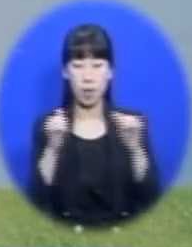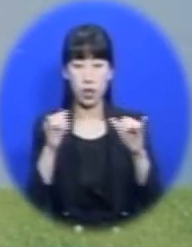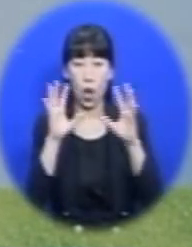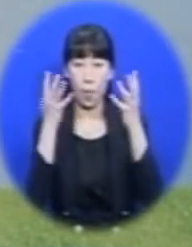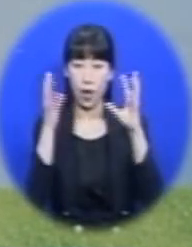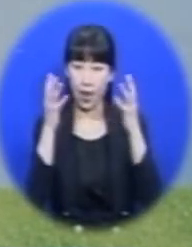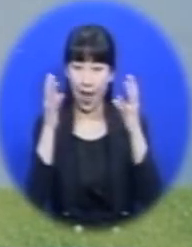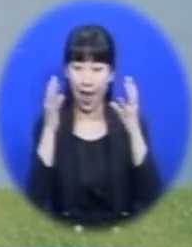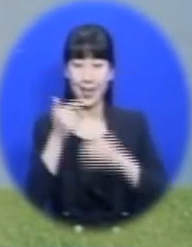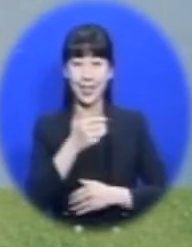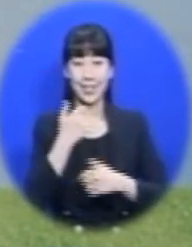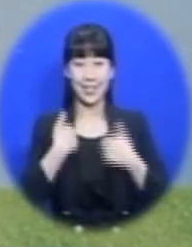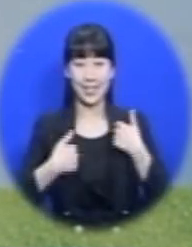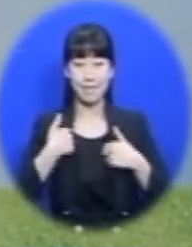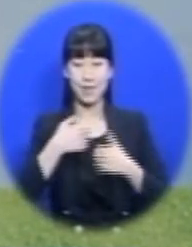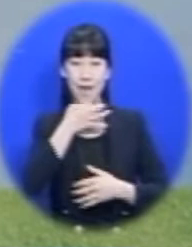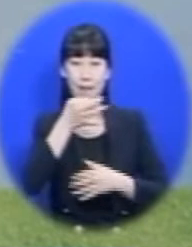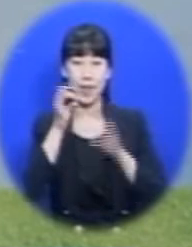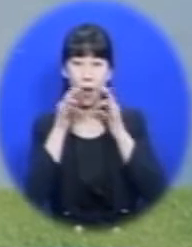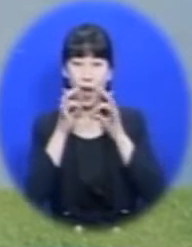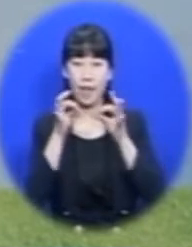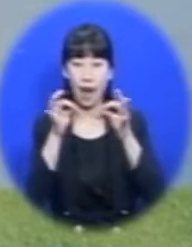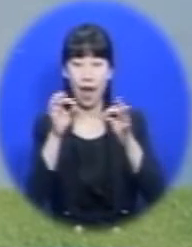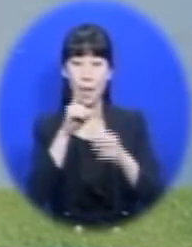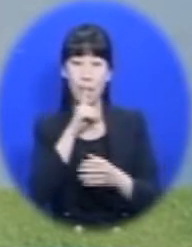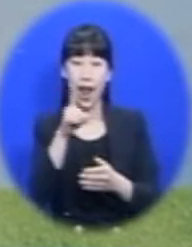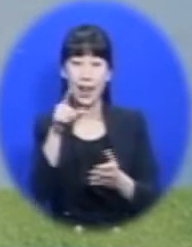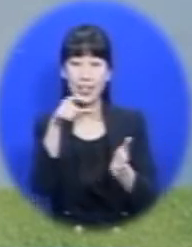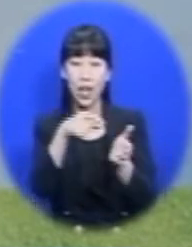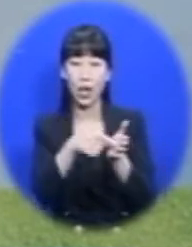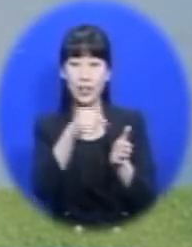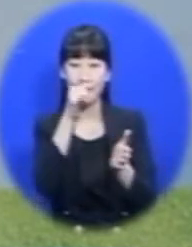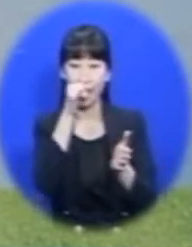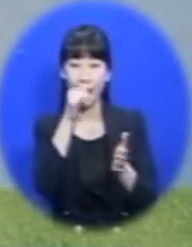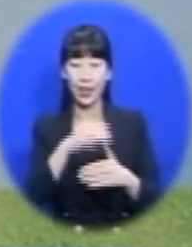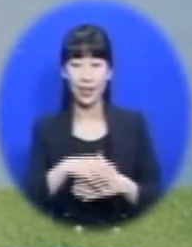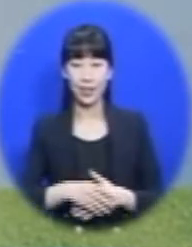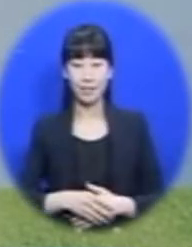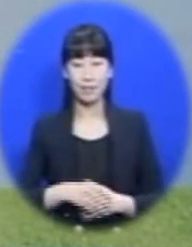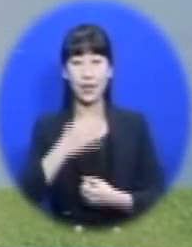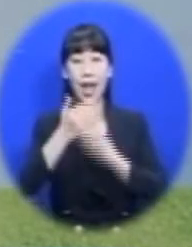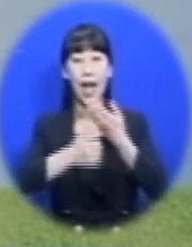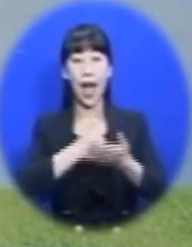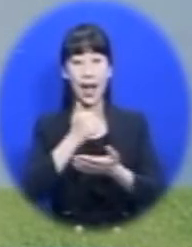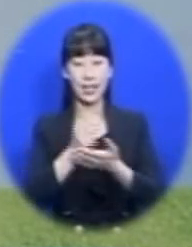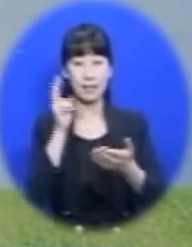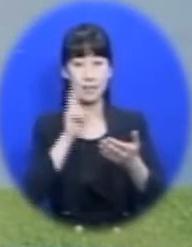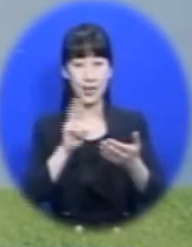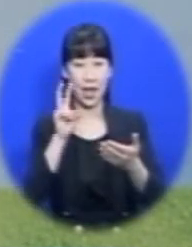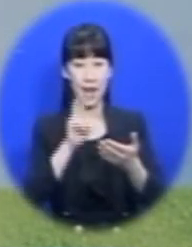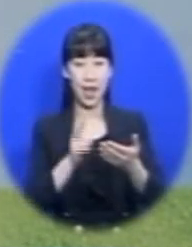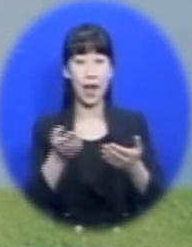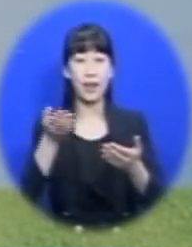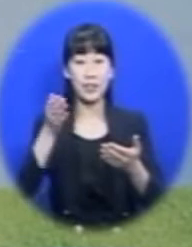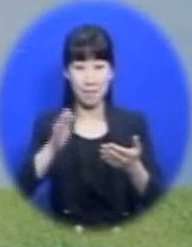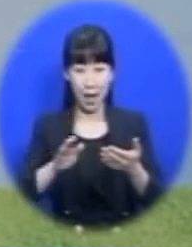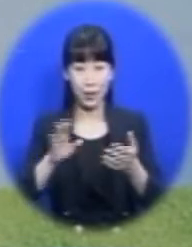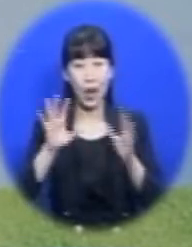기쁨의 함성을 외쳐라 그렇게 말씀합니다. 하나님을 찬양하되 손뼉을